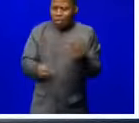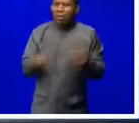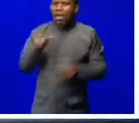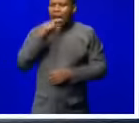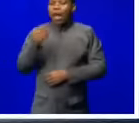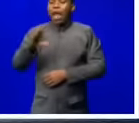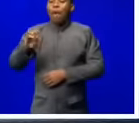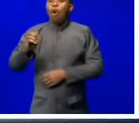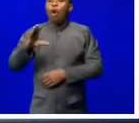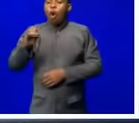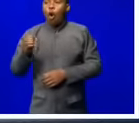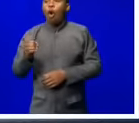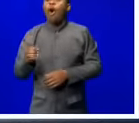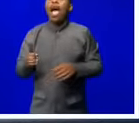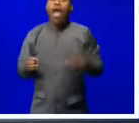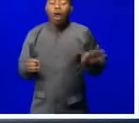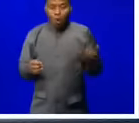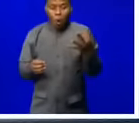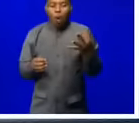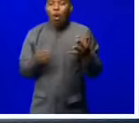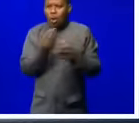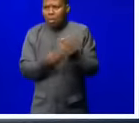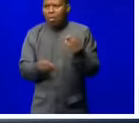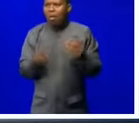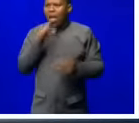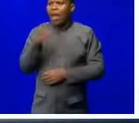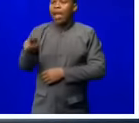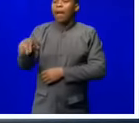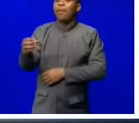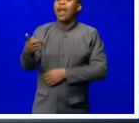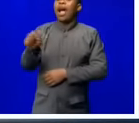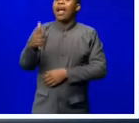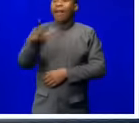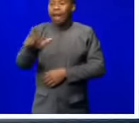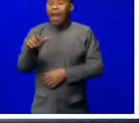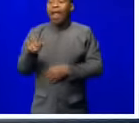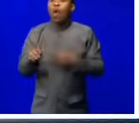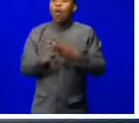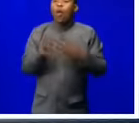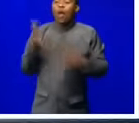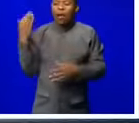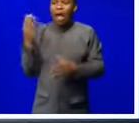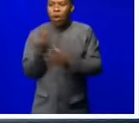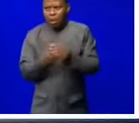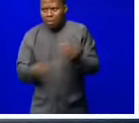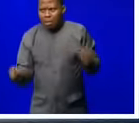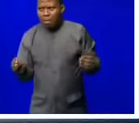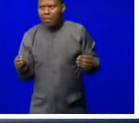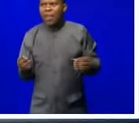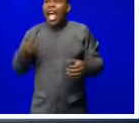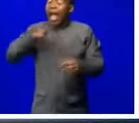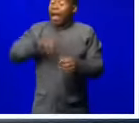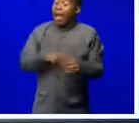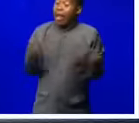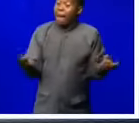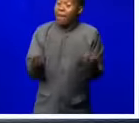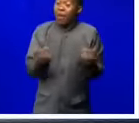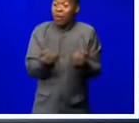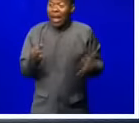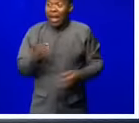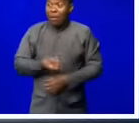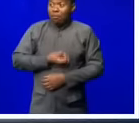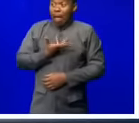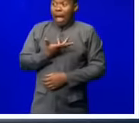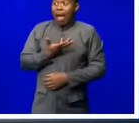umdlali Rafael Nadal waphuma ke evenel phelile yachubeke lemidlalo ye Australian Open kuletha noma kuthusa labanengi bathandze